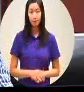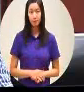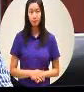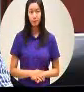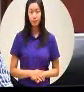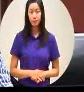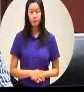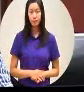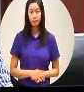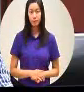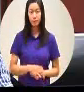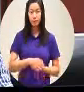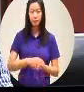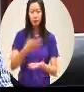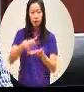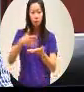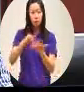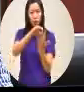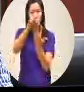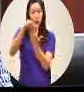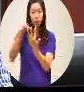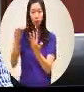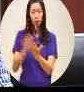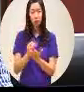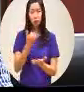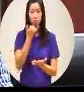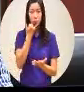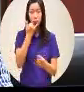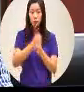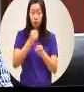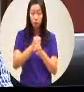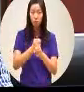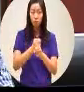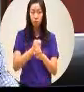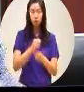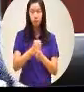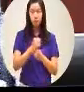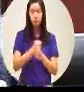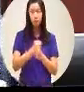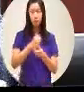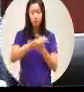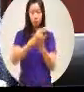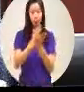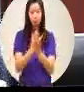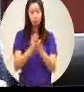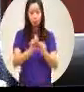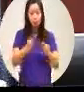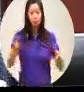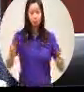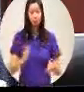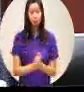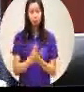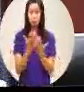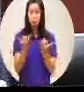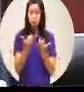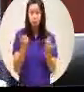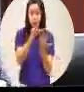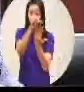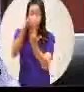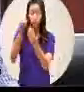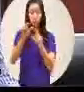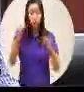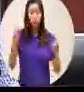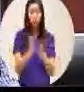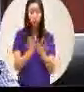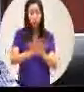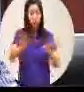越多确实越多的选择是可以做到我们的各项哦。学生有多元的发展，我想这